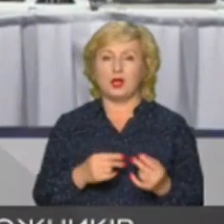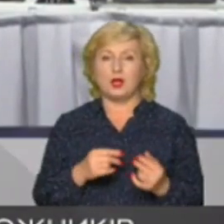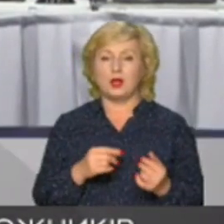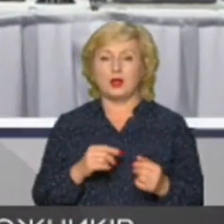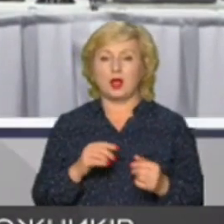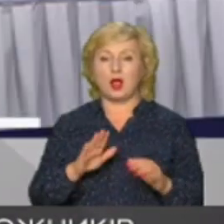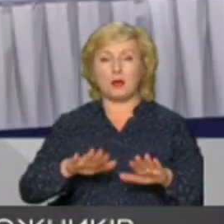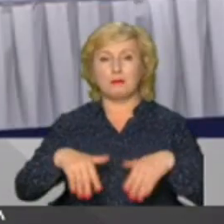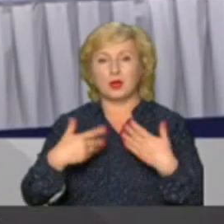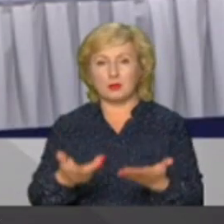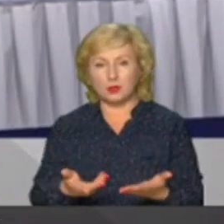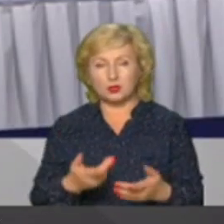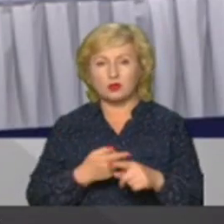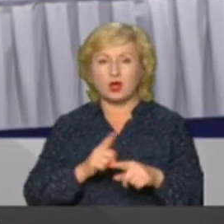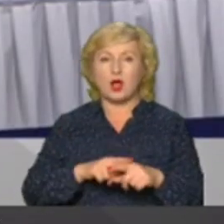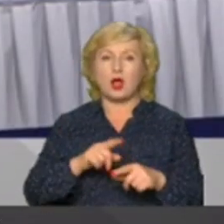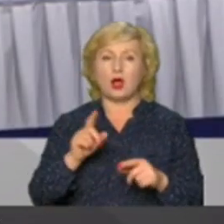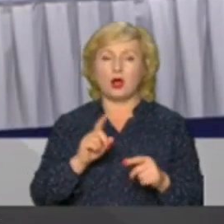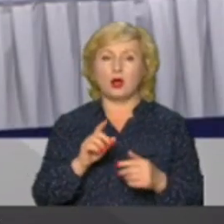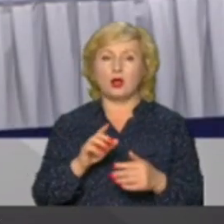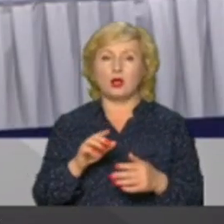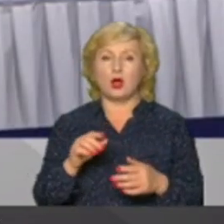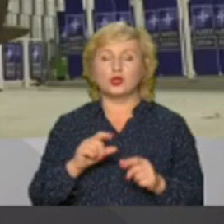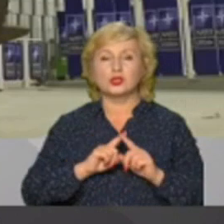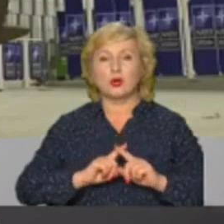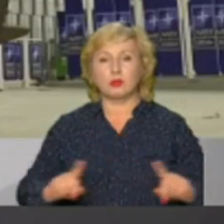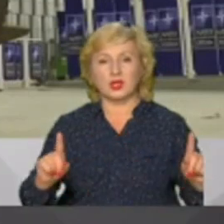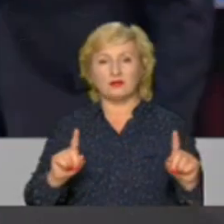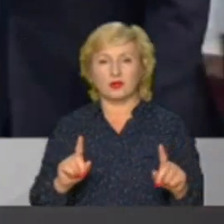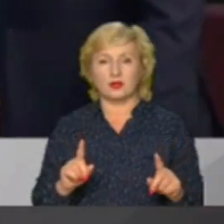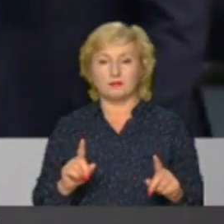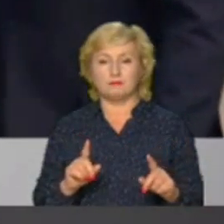імплементувати, або там якась там особливий